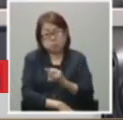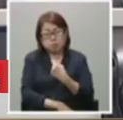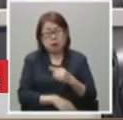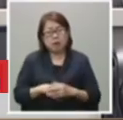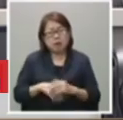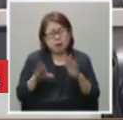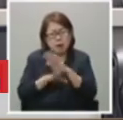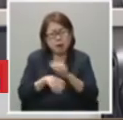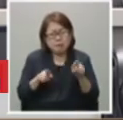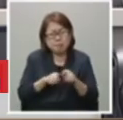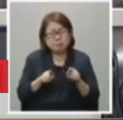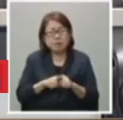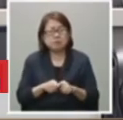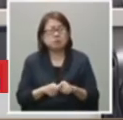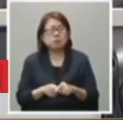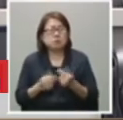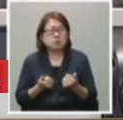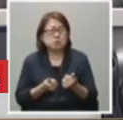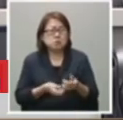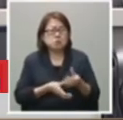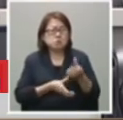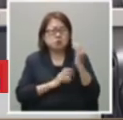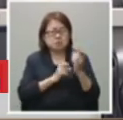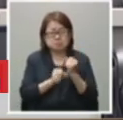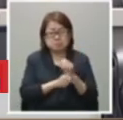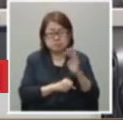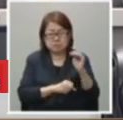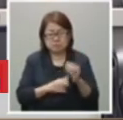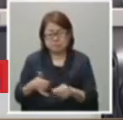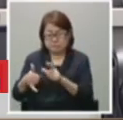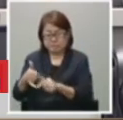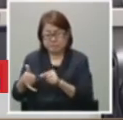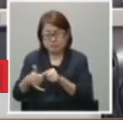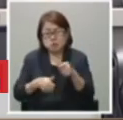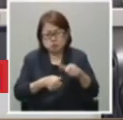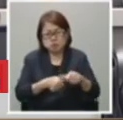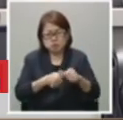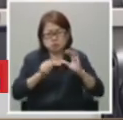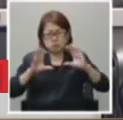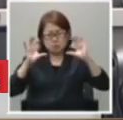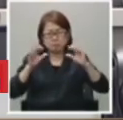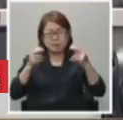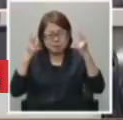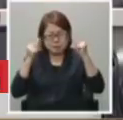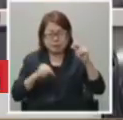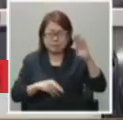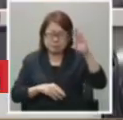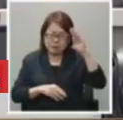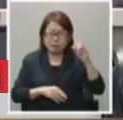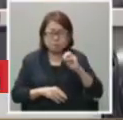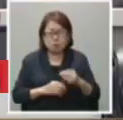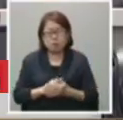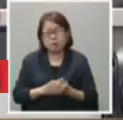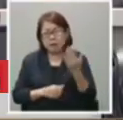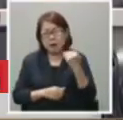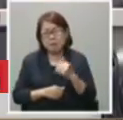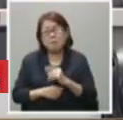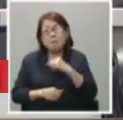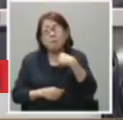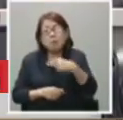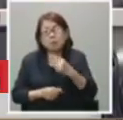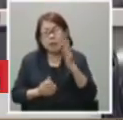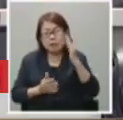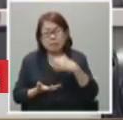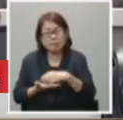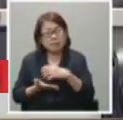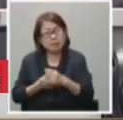ด40ปีปราชญ์ท่านนี้ในรัฐบาลพลเอกประยุทธ์พูดไว้เมื่อปี56ครับบอกว่าฟิลิปปินส์เจ๊งไปแล้